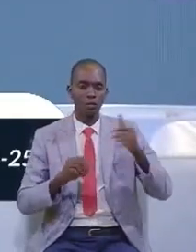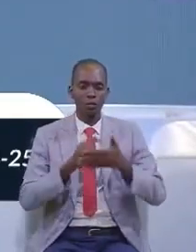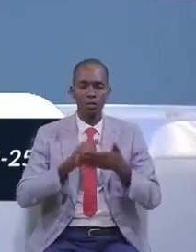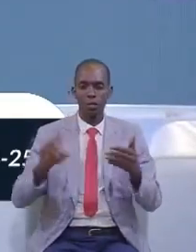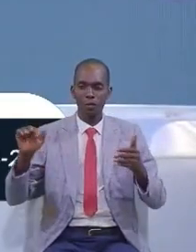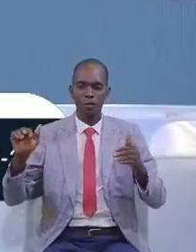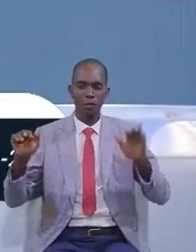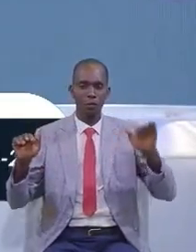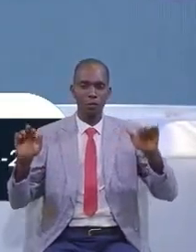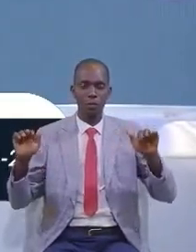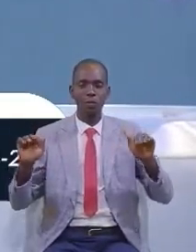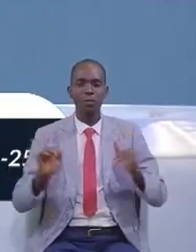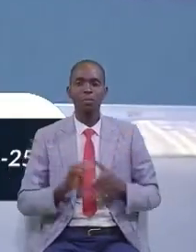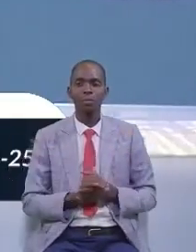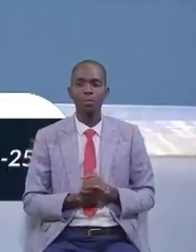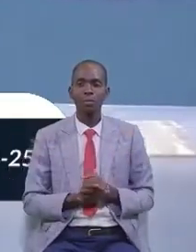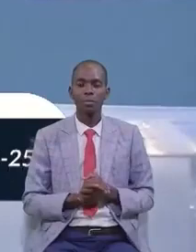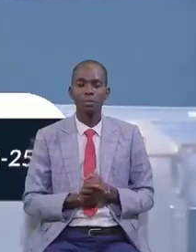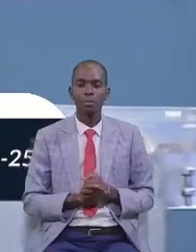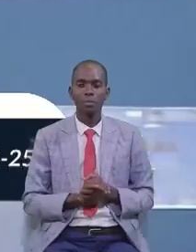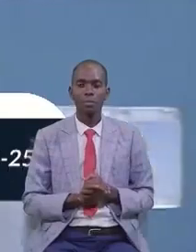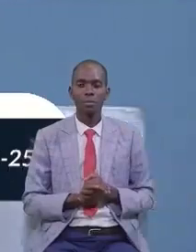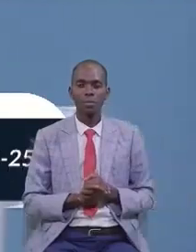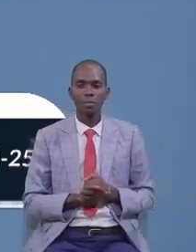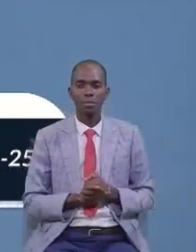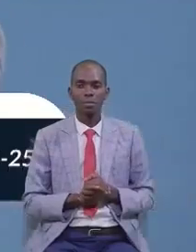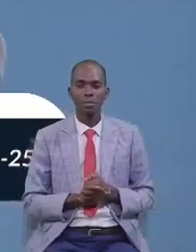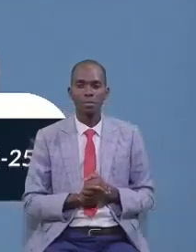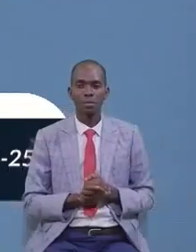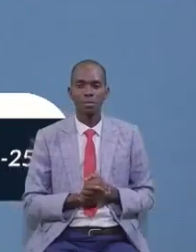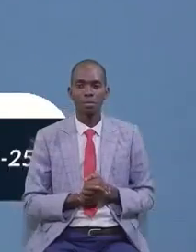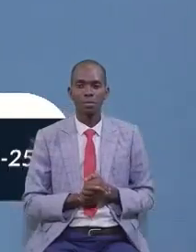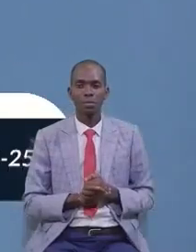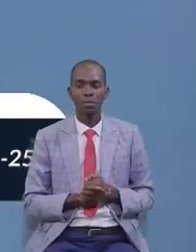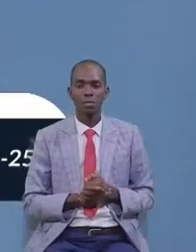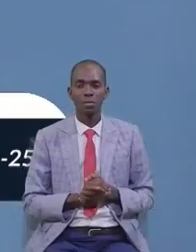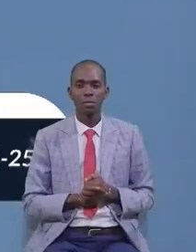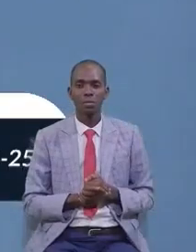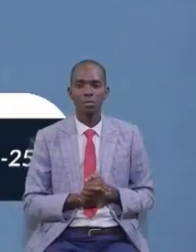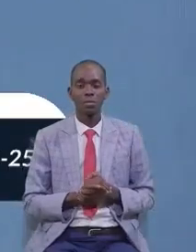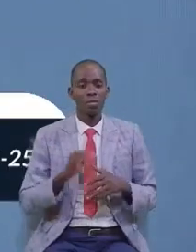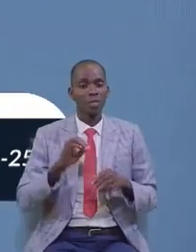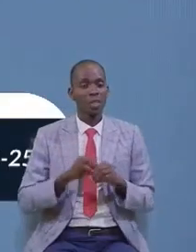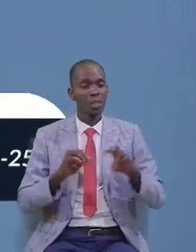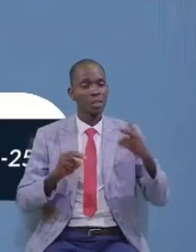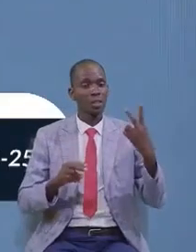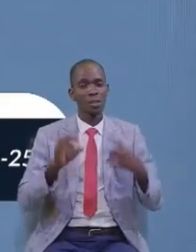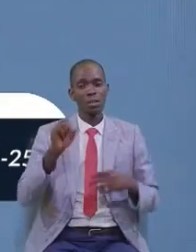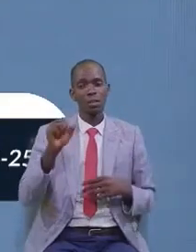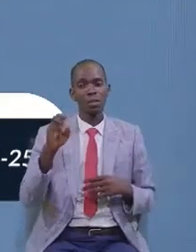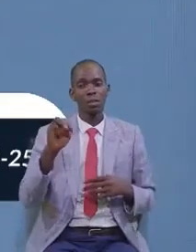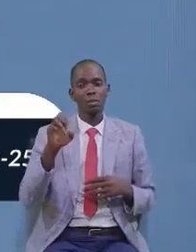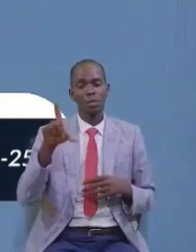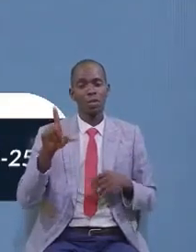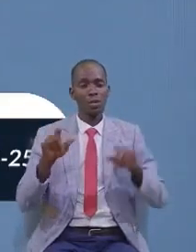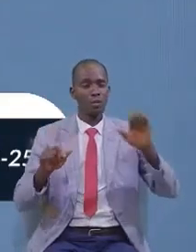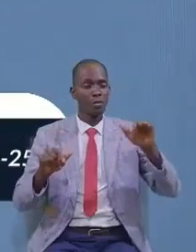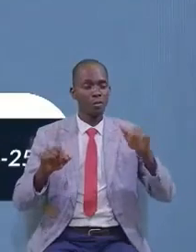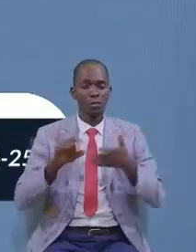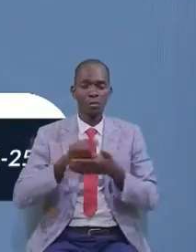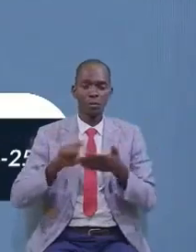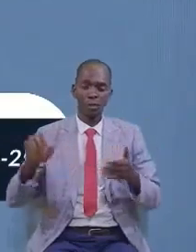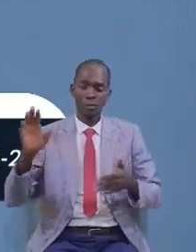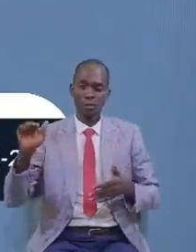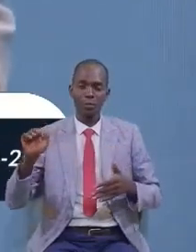15. రెండో సమూయేలు గ్రంథంలో 15వ అధ్యాయం 15వ వచనం చదవాలని నేను కోరుతూ ఉన్నాను. In 2 Samuel chapter 15 verse 15. రెండో